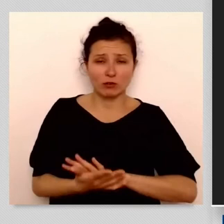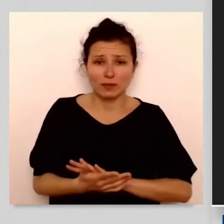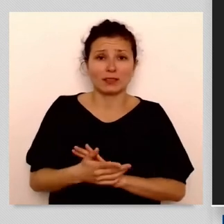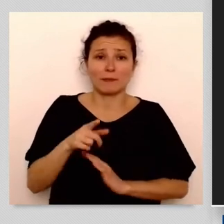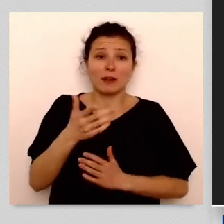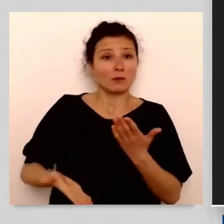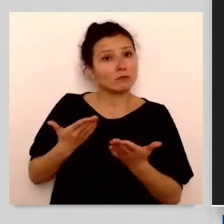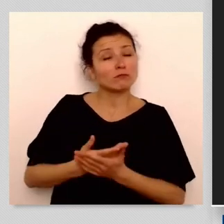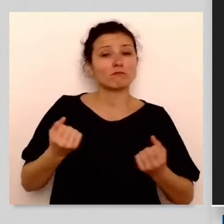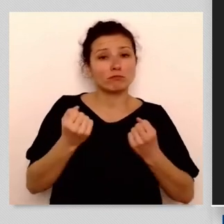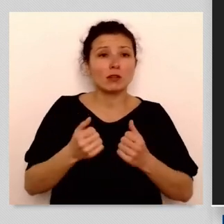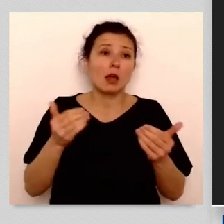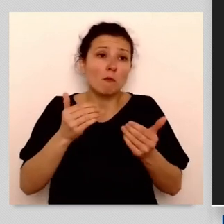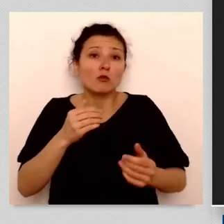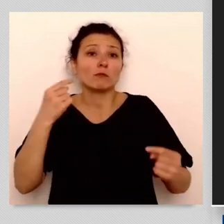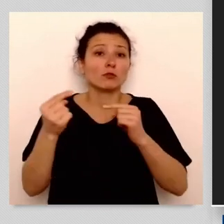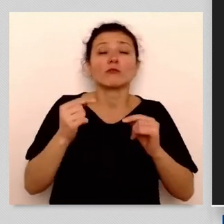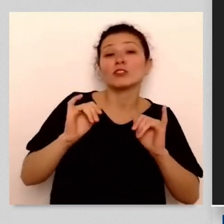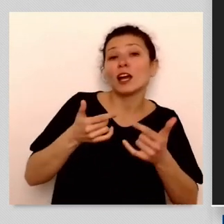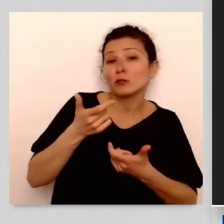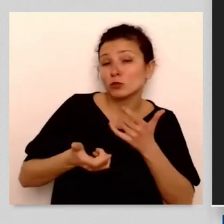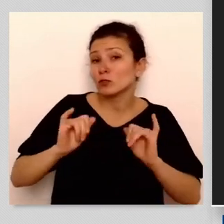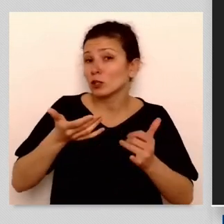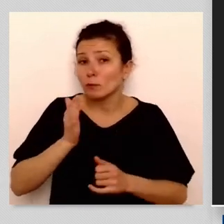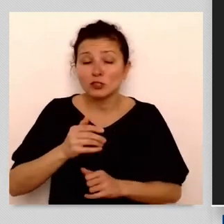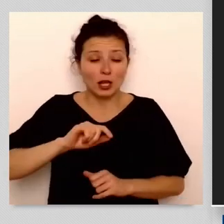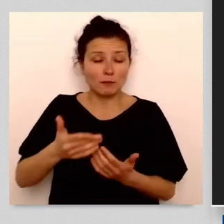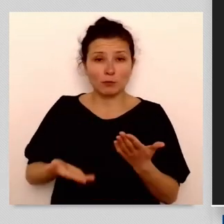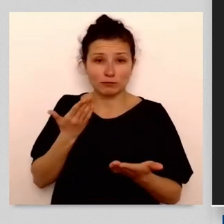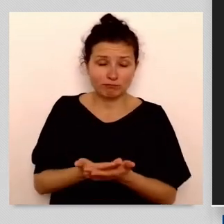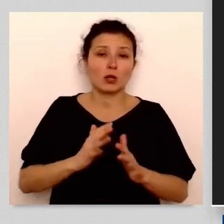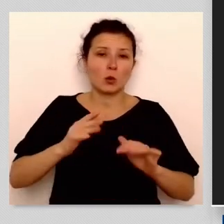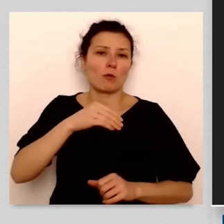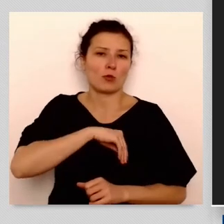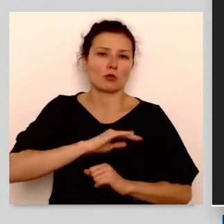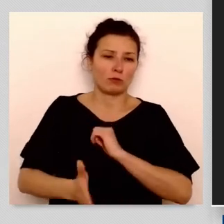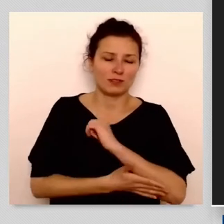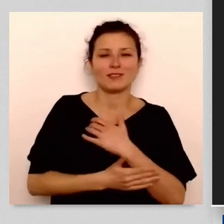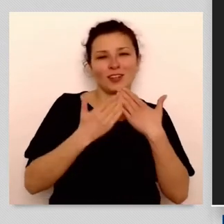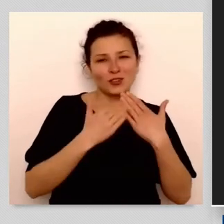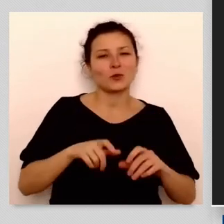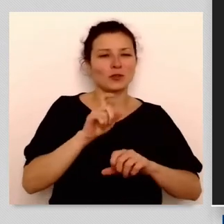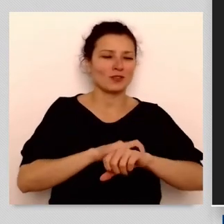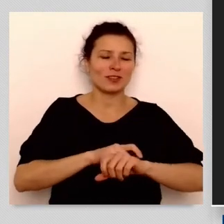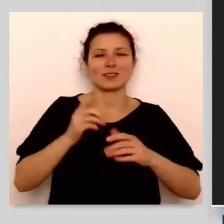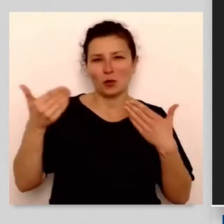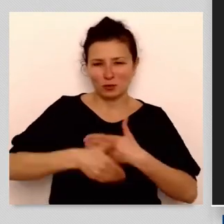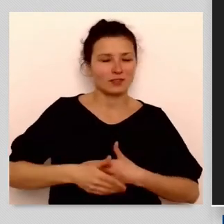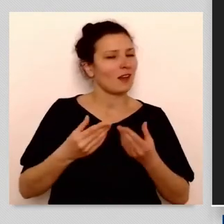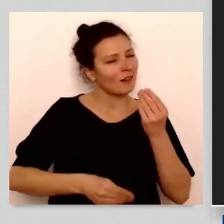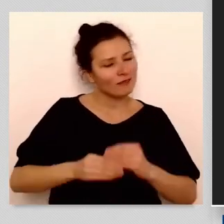dyskutować nad tym, jak to będzie, ale my proponujemy dochód podstawowy. Dziękuję, skończył mi się czas, więc więcej nie powiem,